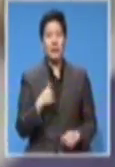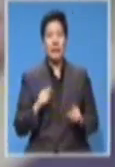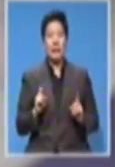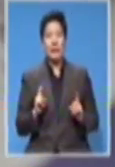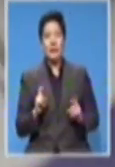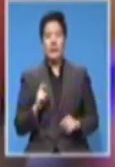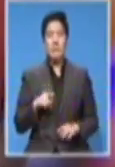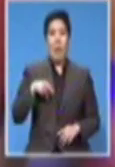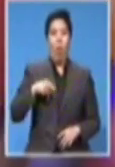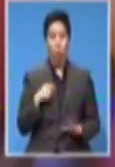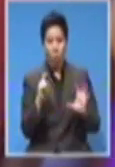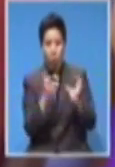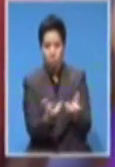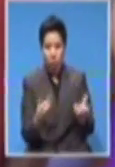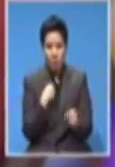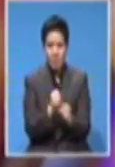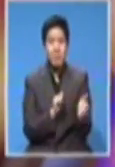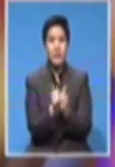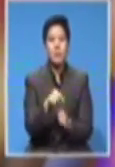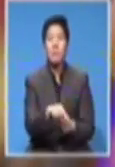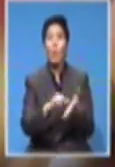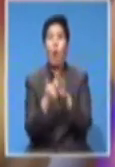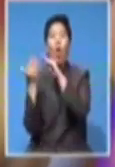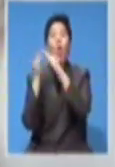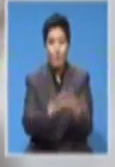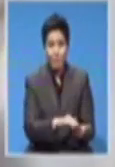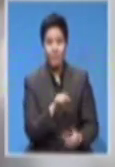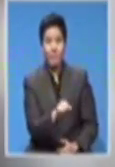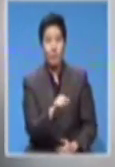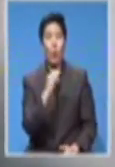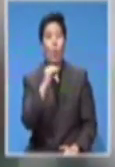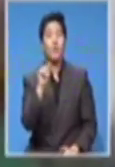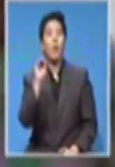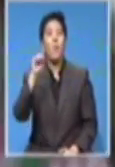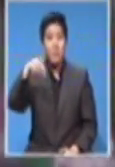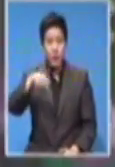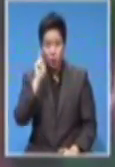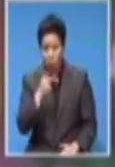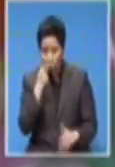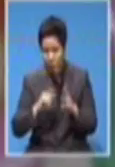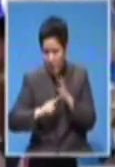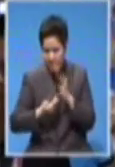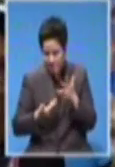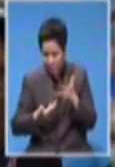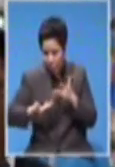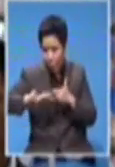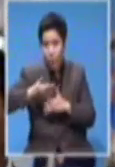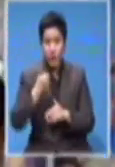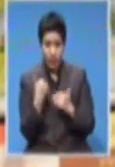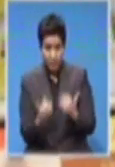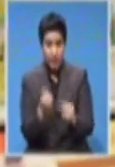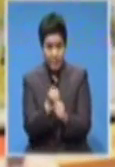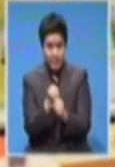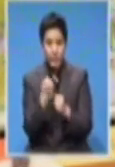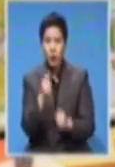แล้ว1,000ชิ้นยิ่งไม่ได้ใหญ่เนี่ยมันล้มเหลวของโอท็อปเหมือนกันนะผมว่าต้องไปดูตั้งกระบวนการผลิตแล้วก็ให้มันสอดคล้องกับ